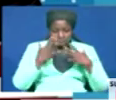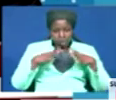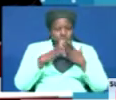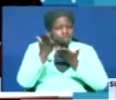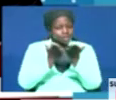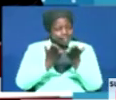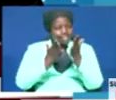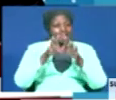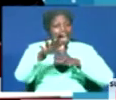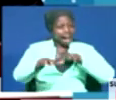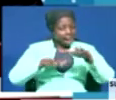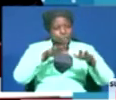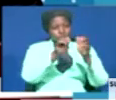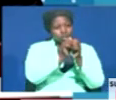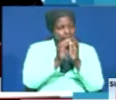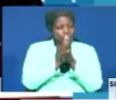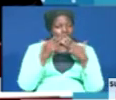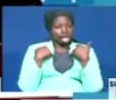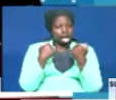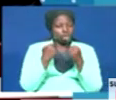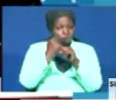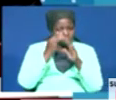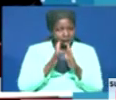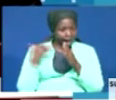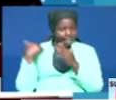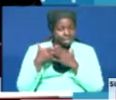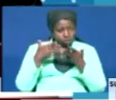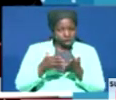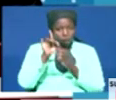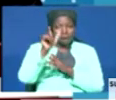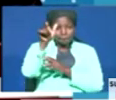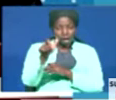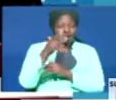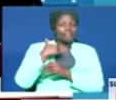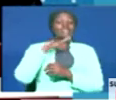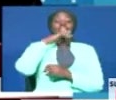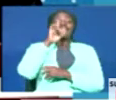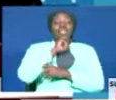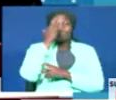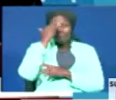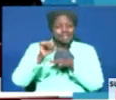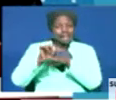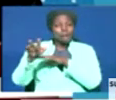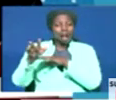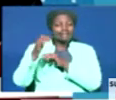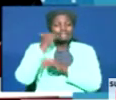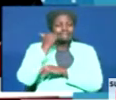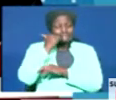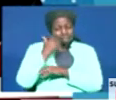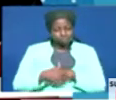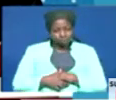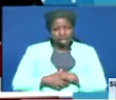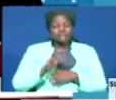na wahudumu wa afya. Kufikia sasa mtu mmoja amefariki nchini Uganda kutokana na ugonjwa huo wa Ebola. Kwa mujibu wa shirika la afya